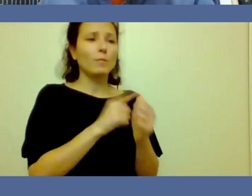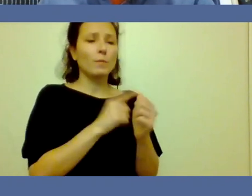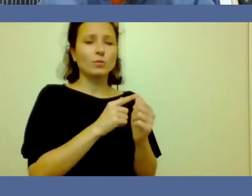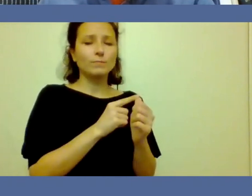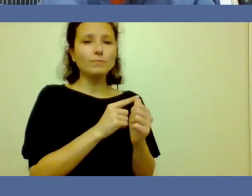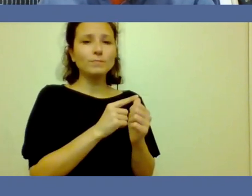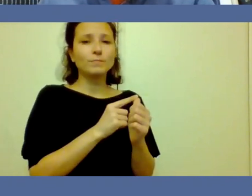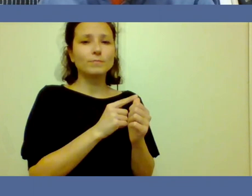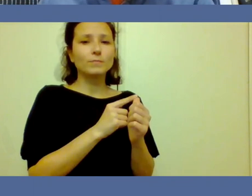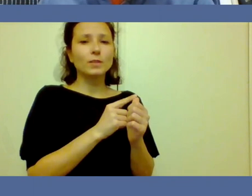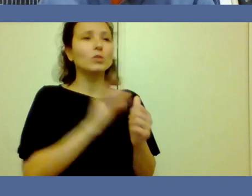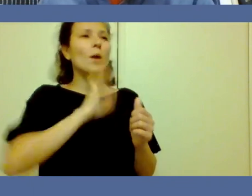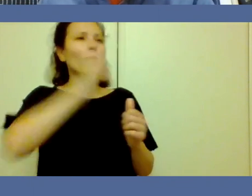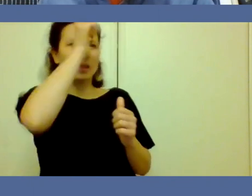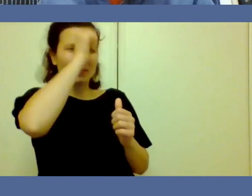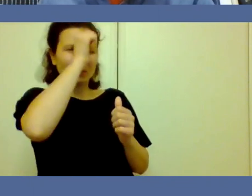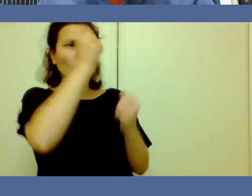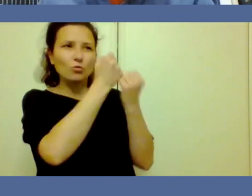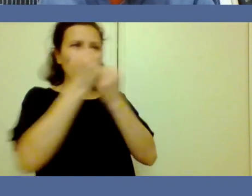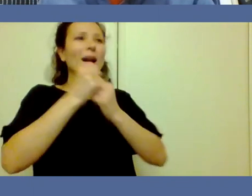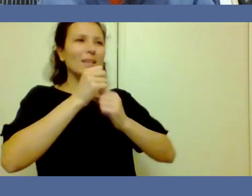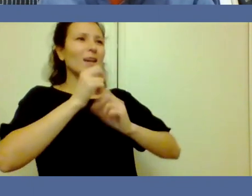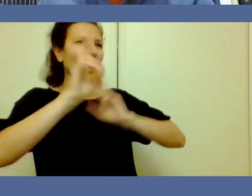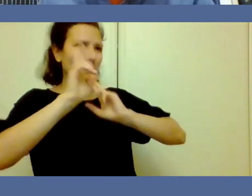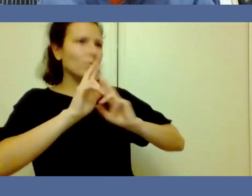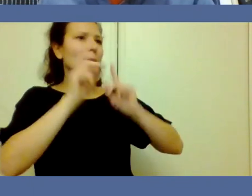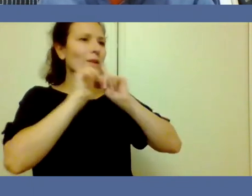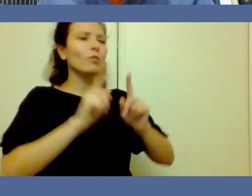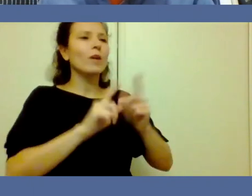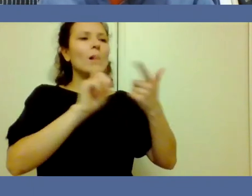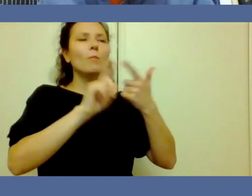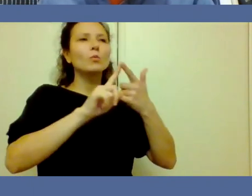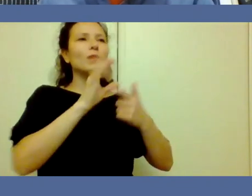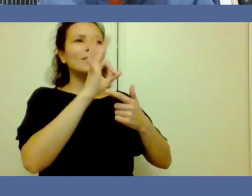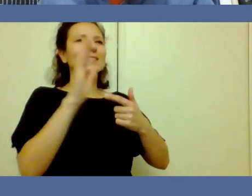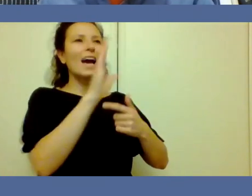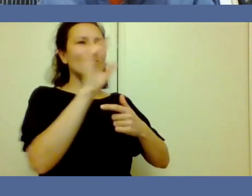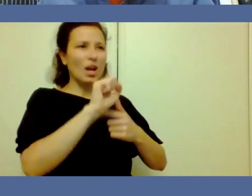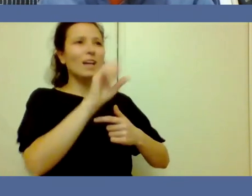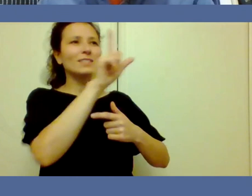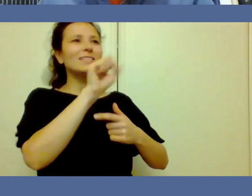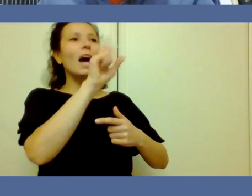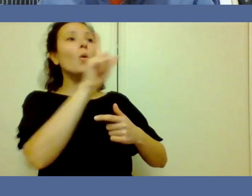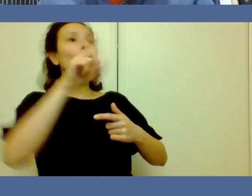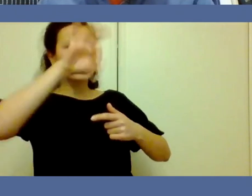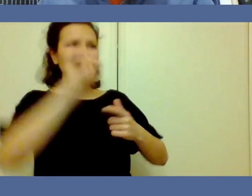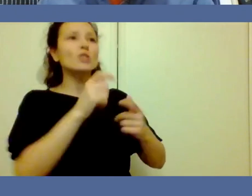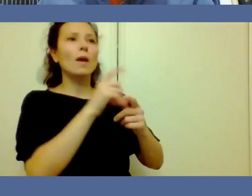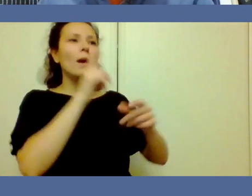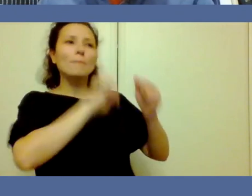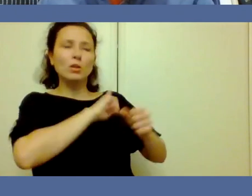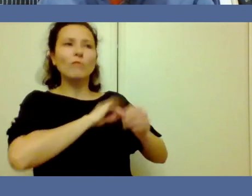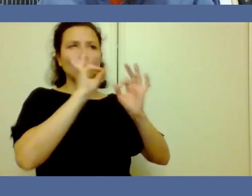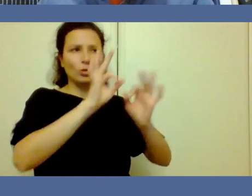nie przekręcili mojego nazwiska, po drugie, żeby nie przekręcili nazwiska Saszy Załuskiej, a po trzecie, żeby Magda